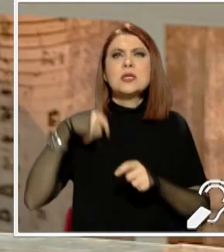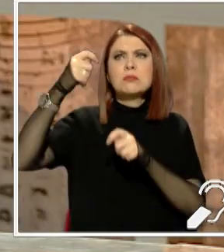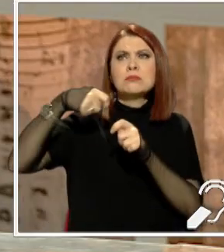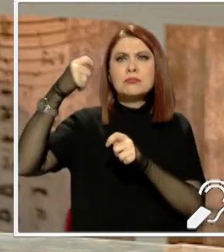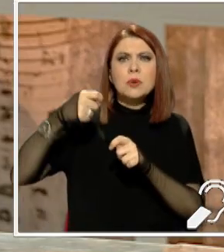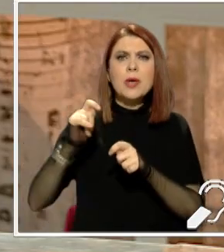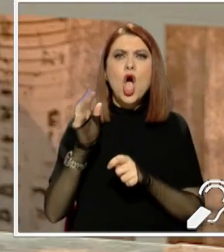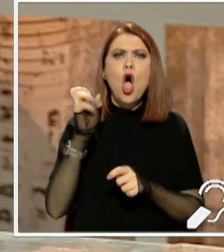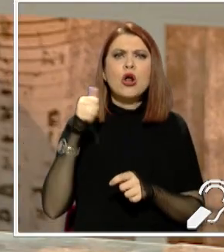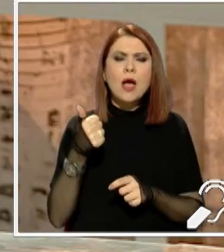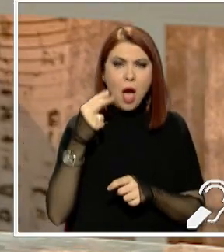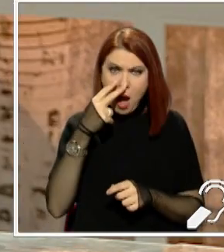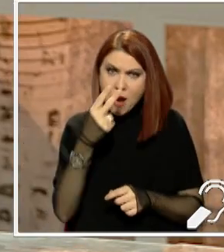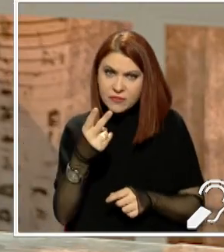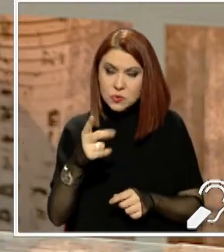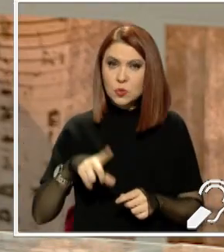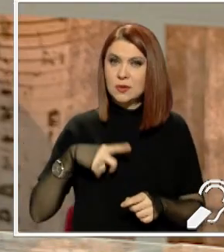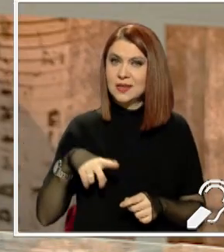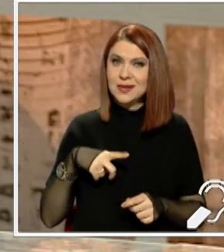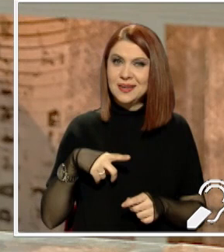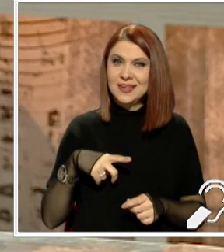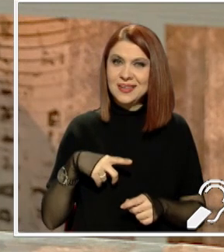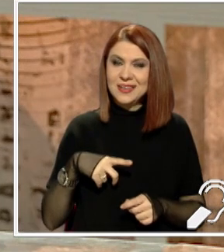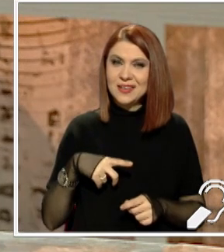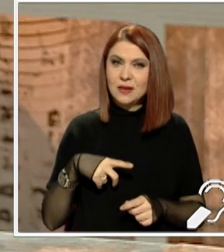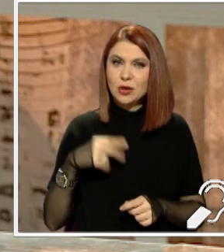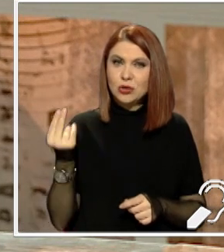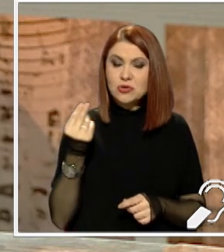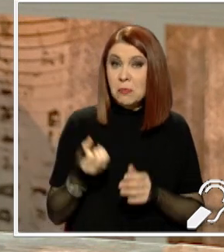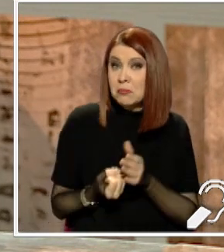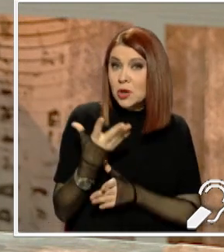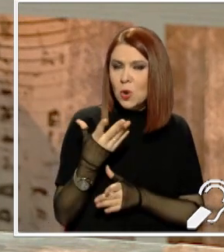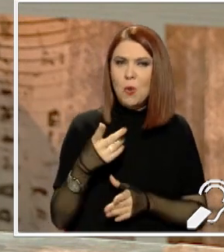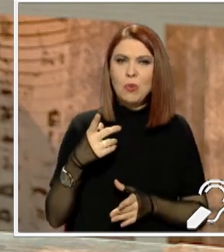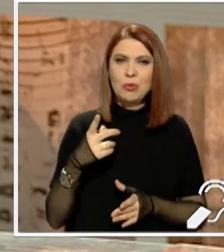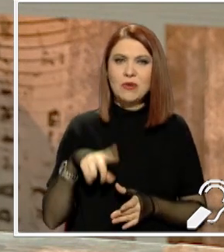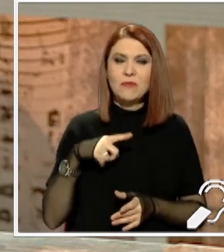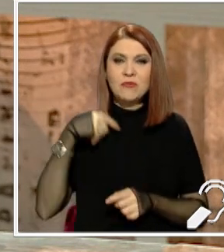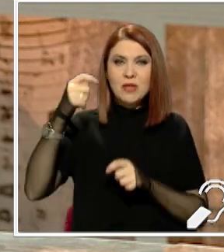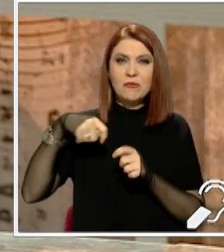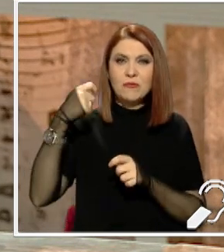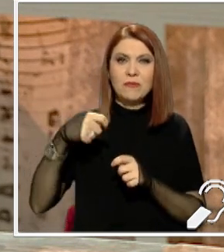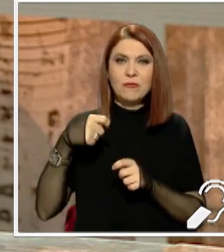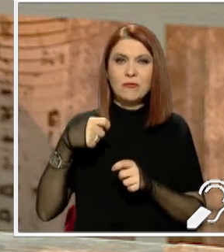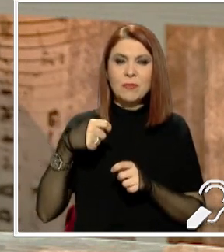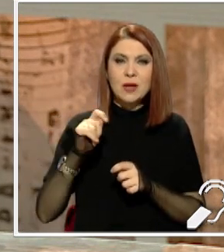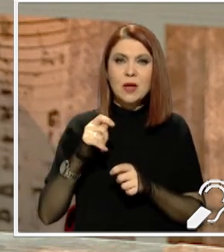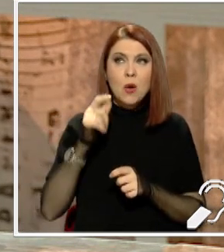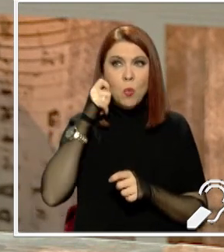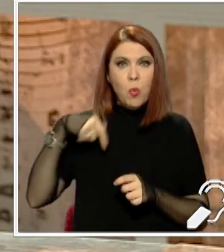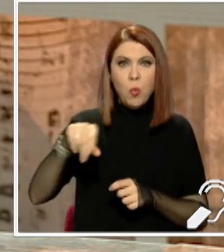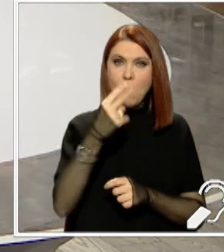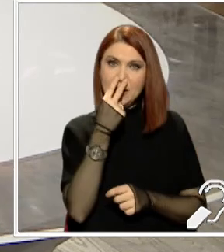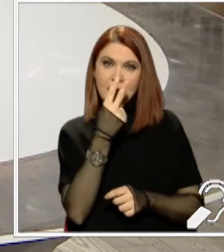pe orga sălii? Pentru că am văzut că e o chestiune inedită. Vor fi imagini pe care le vor vedea cei